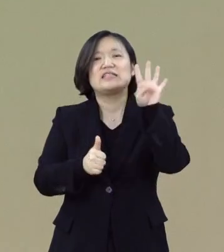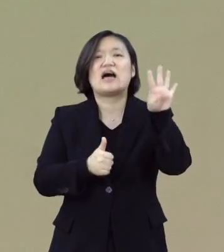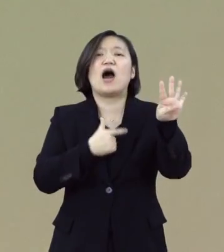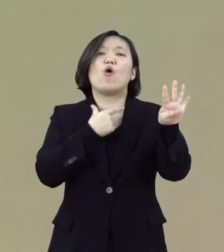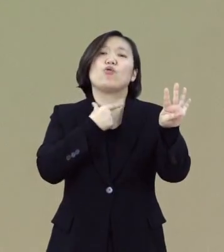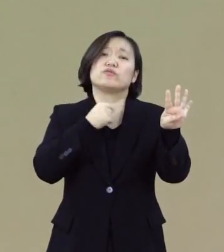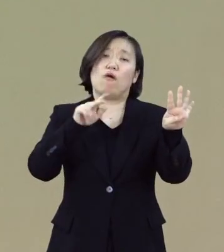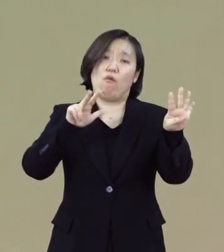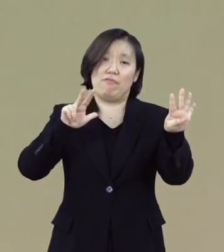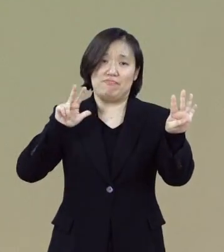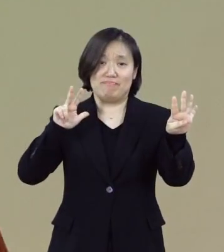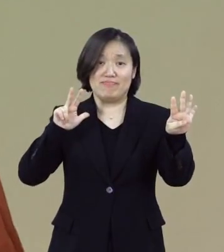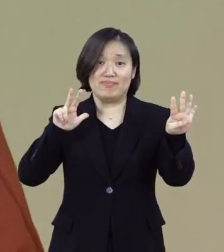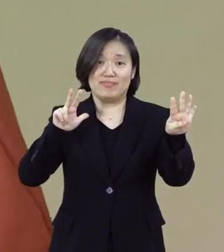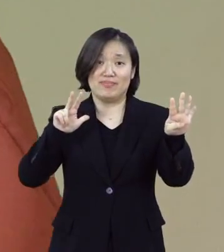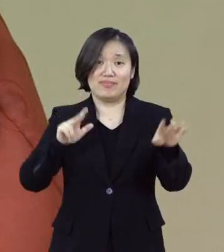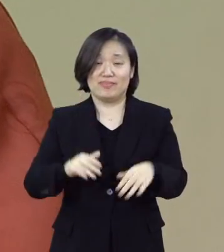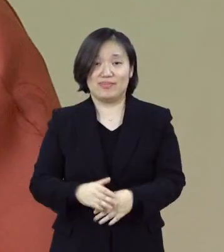사옹서원 혹은